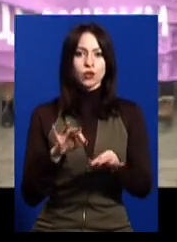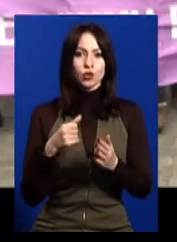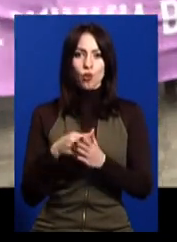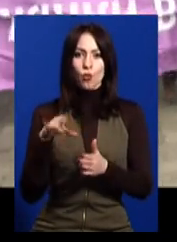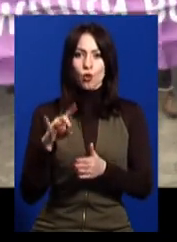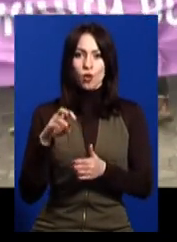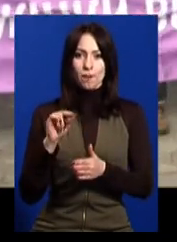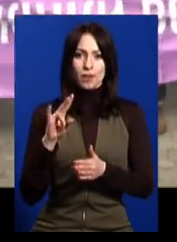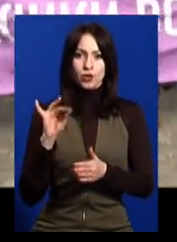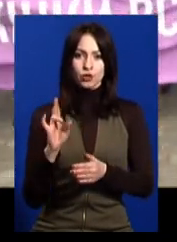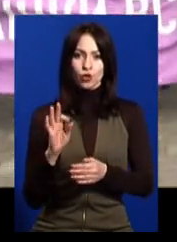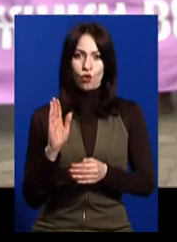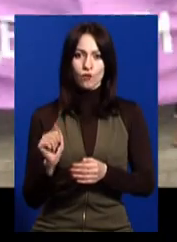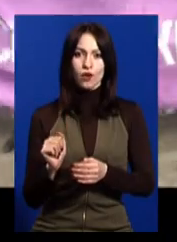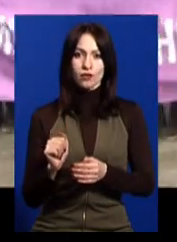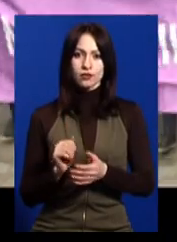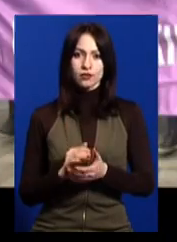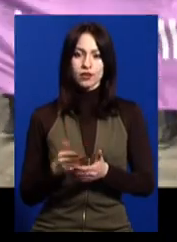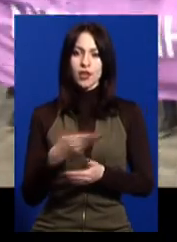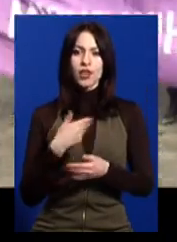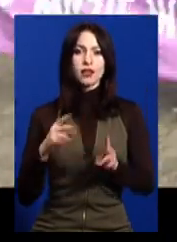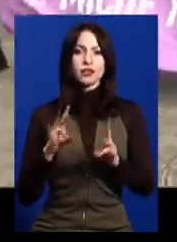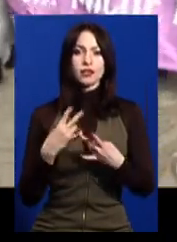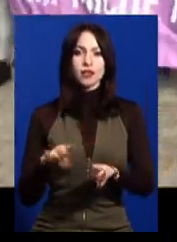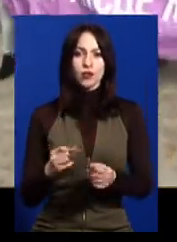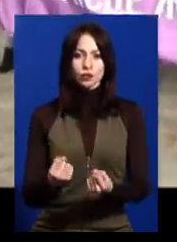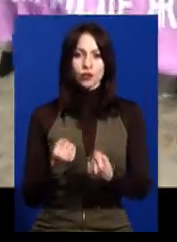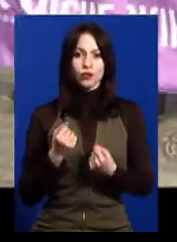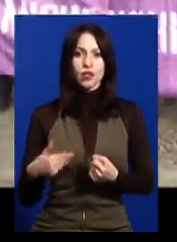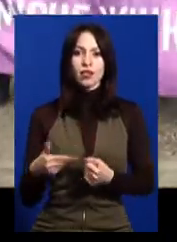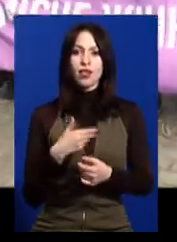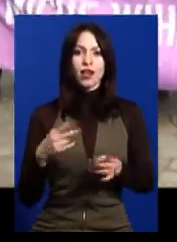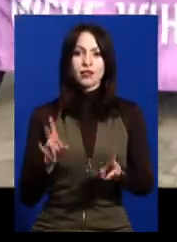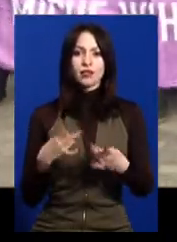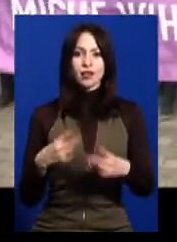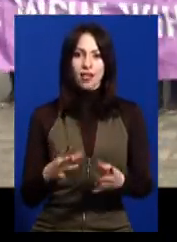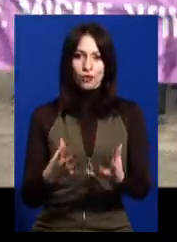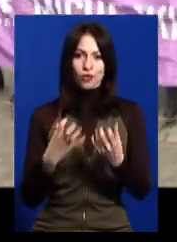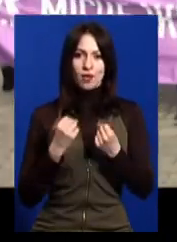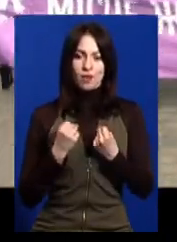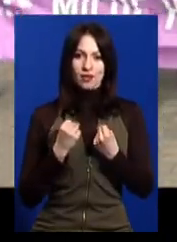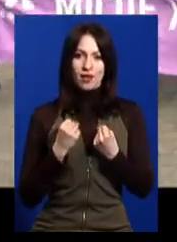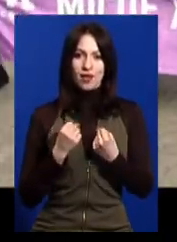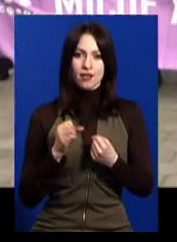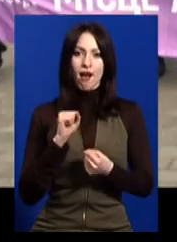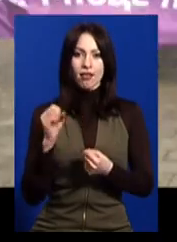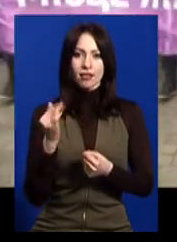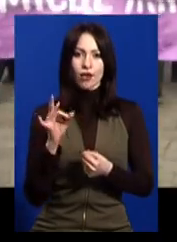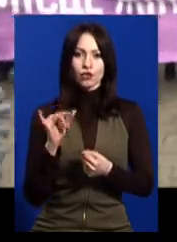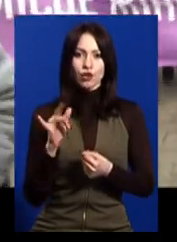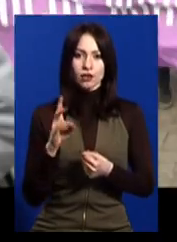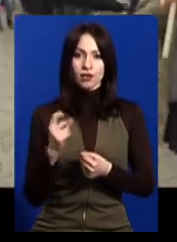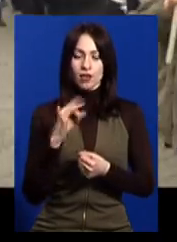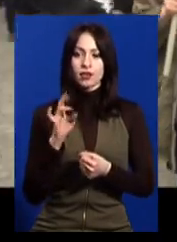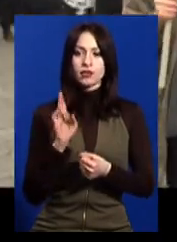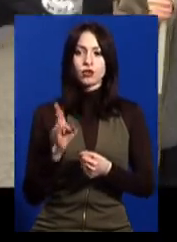Мечникова. Нас не треба захищати! На нас не треба нападати! Анна Шаригіна – одна з тих, хто